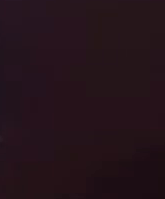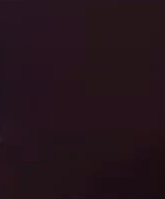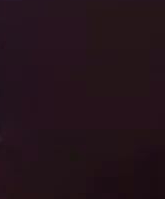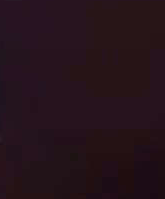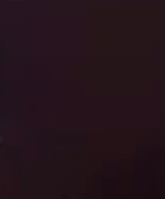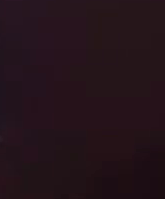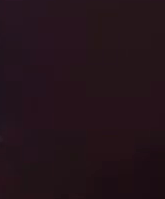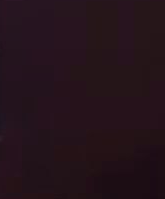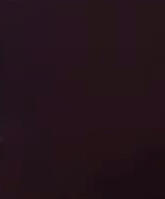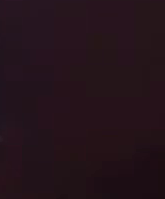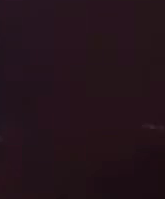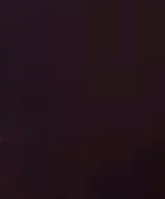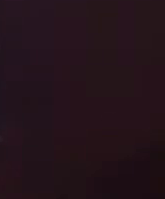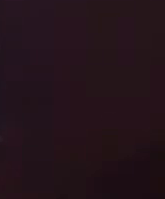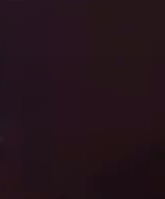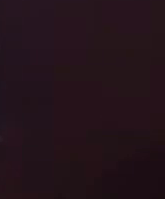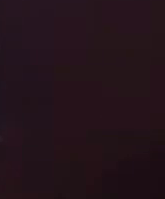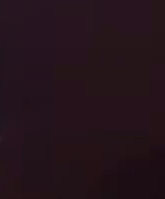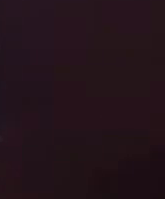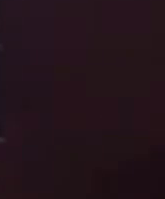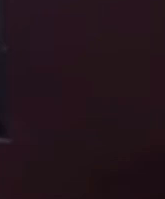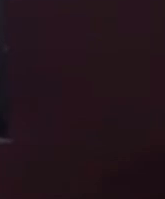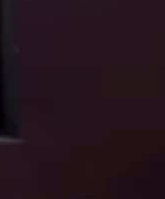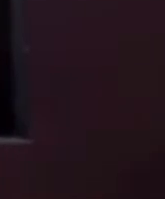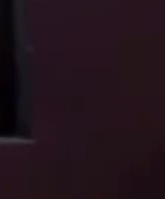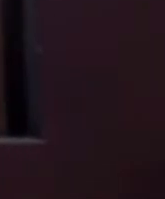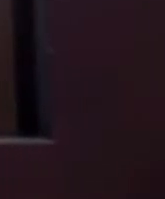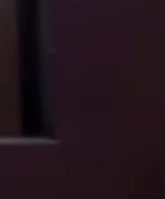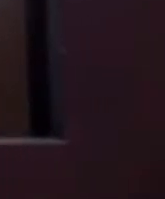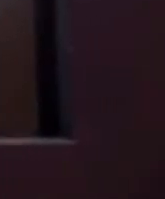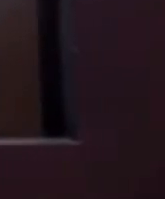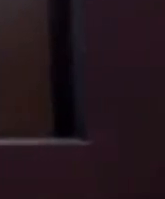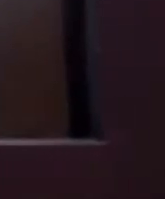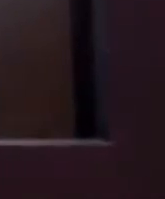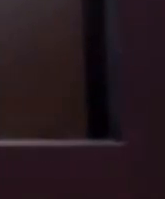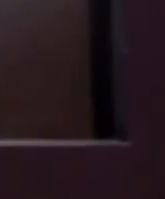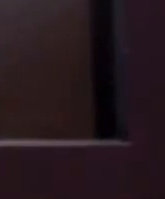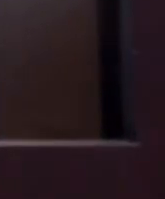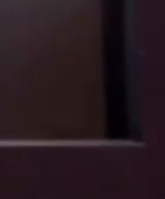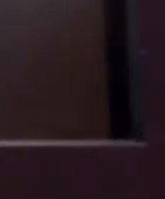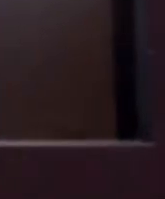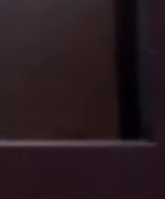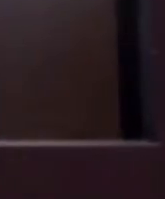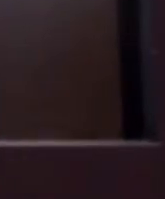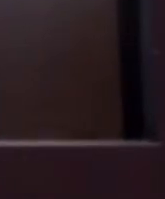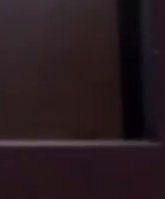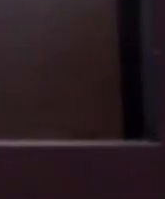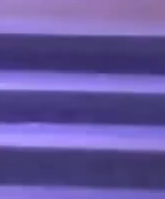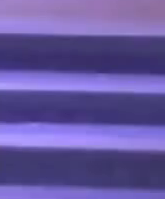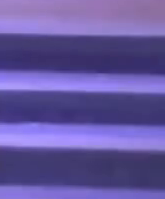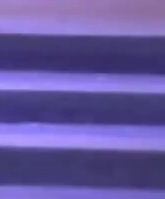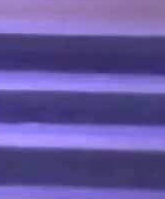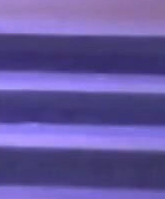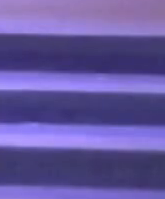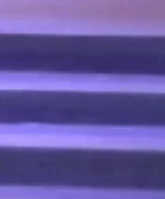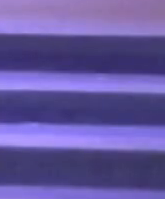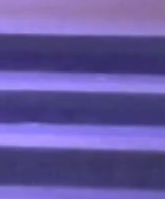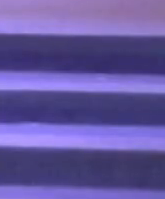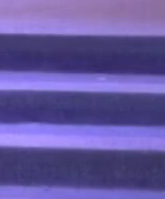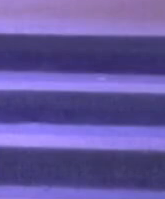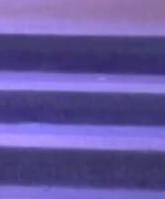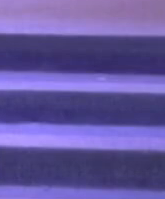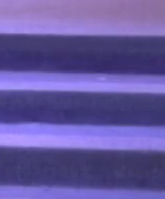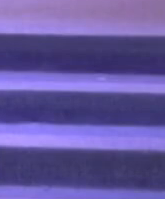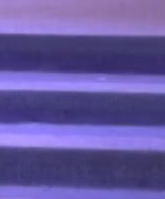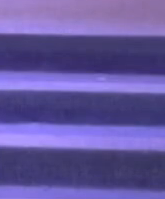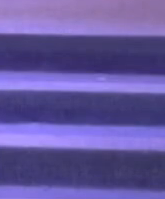limehifadhiwa kabisa mikononi mwa Mungu. Ni kwa damu unapata usalama. Jambo la tatu,